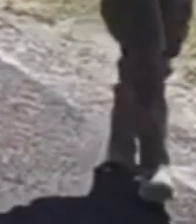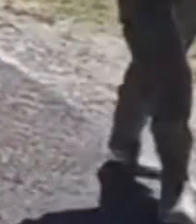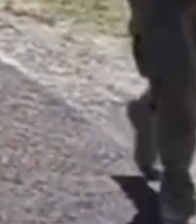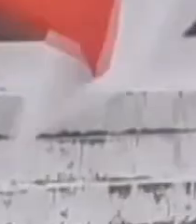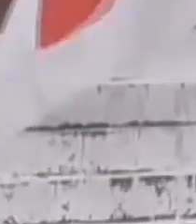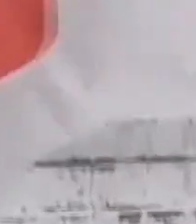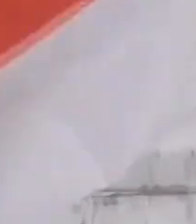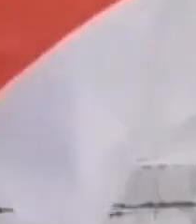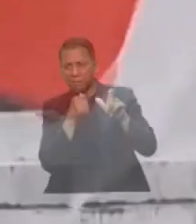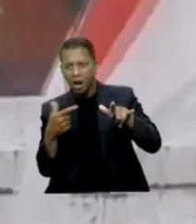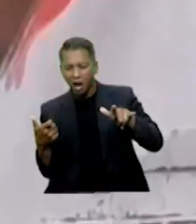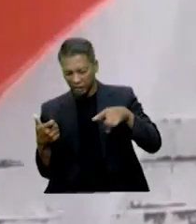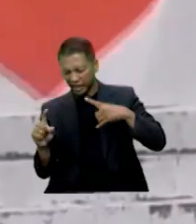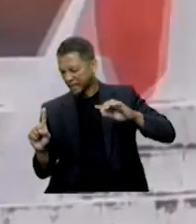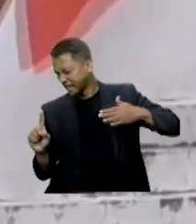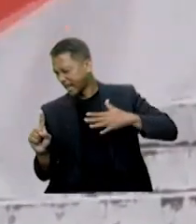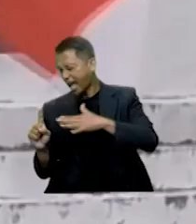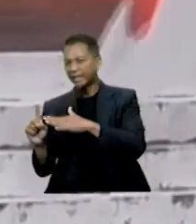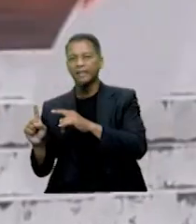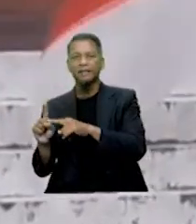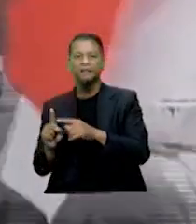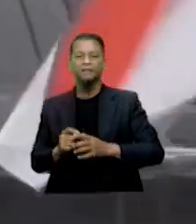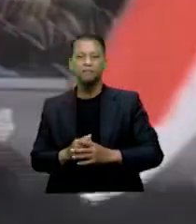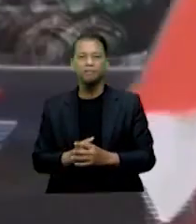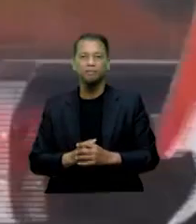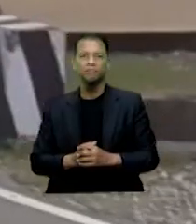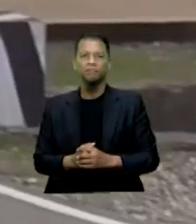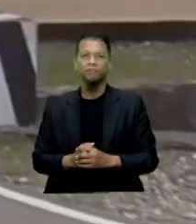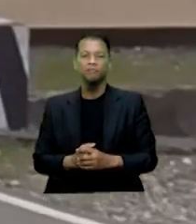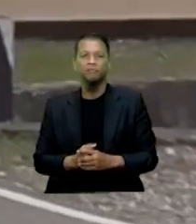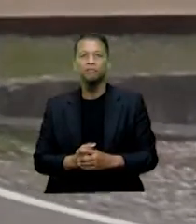Dari Jayapura, Papua, Freddy Nugroho, iNews melaporkan.